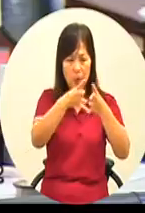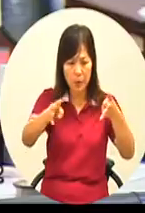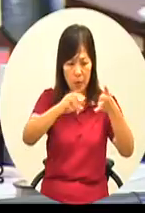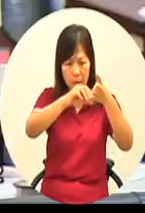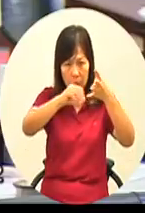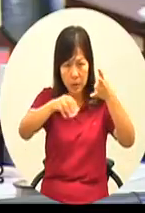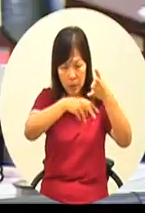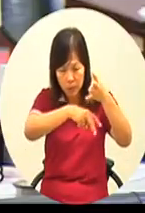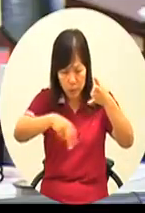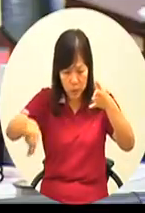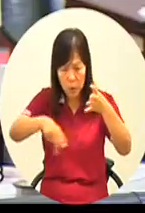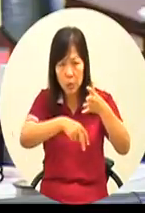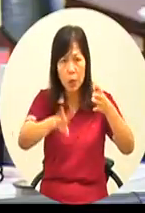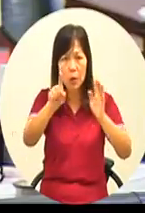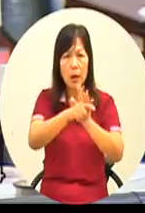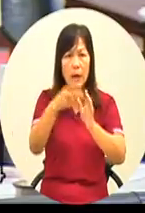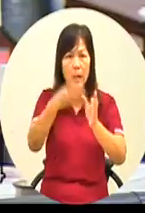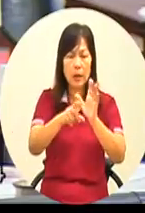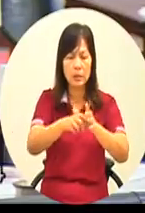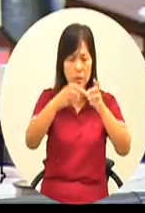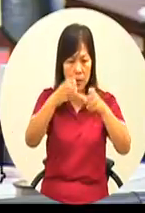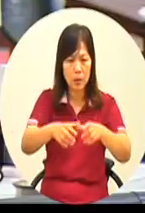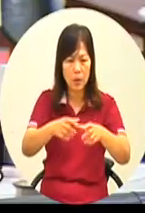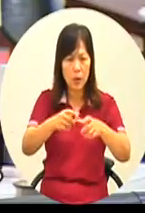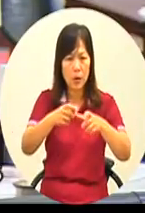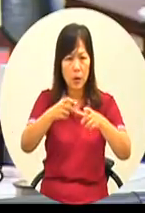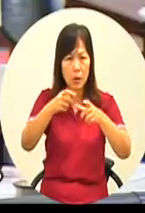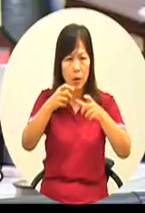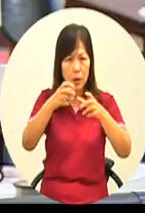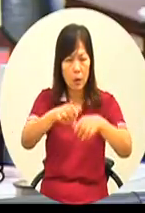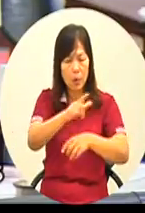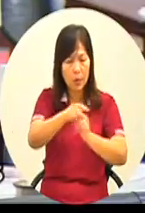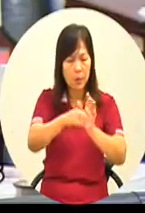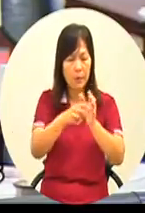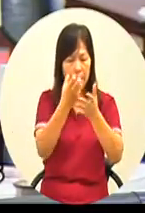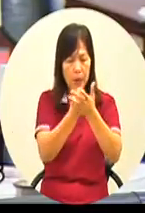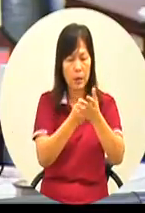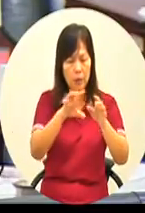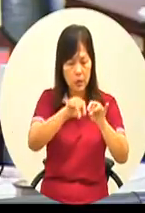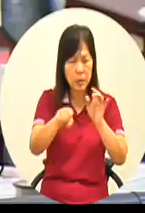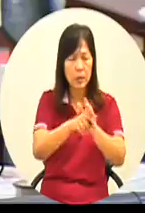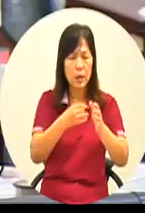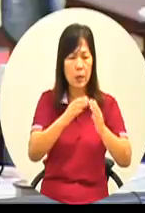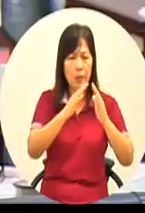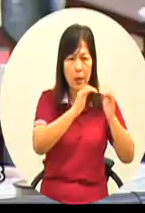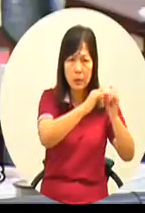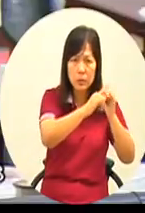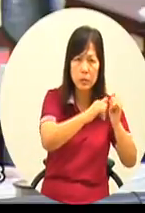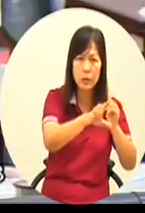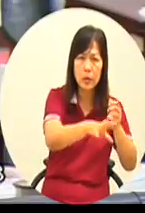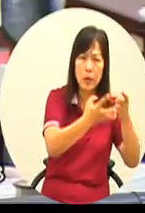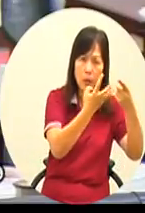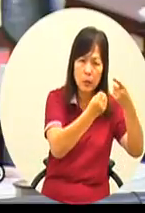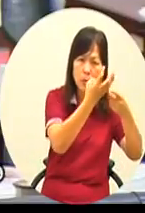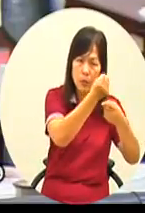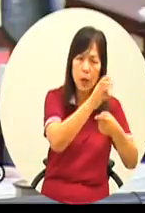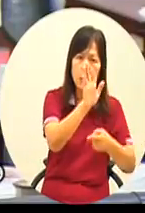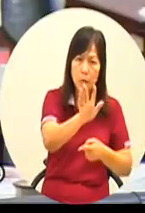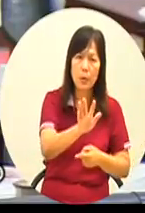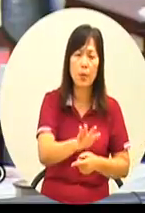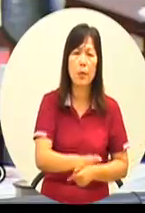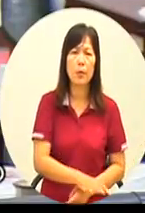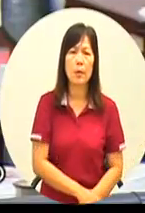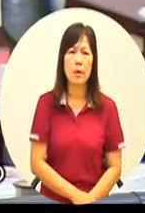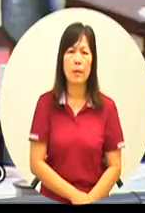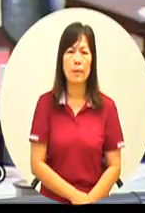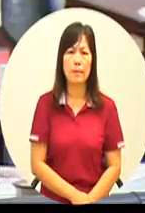道，或是你属于有公共设施保留地的这些比例，我们的城市民众有多少的比例？我觉得